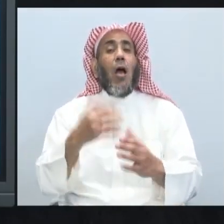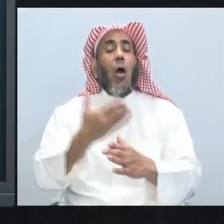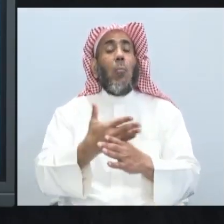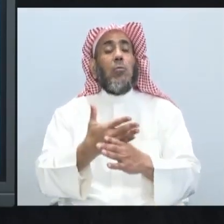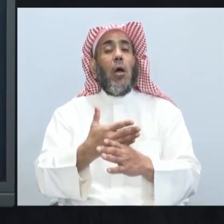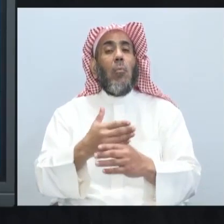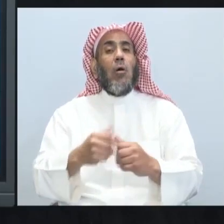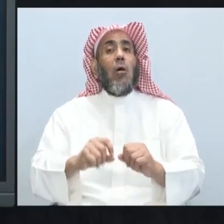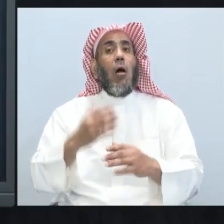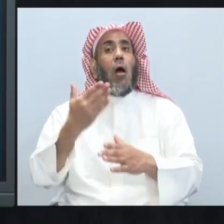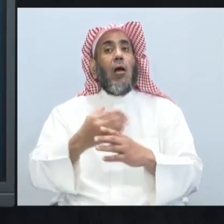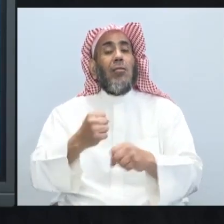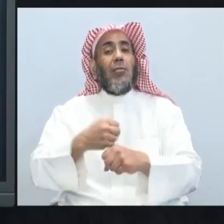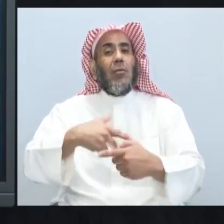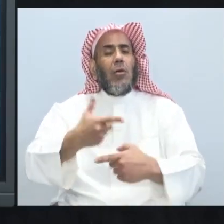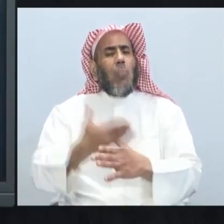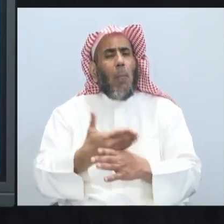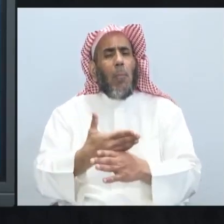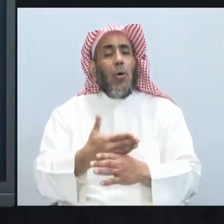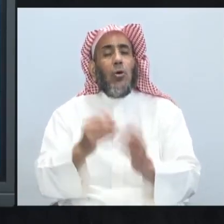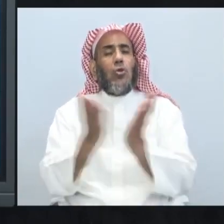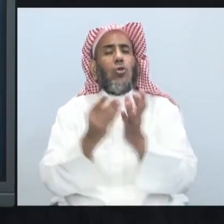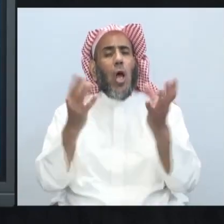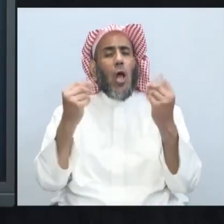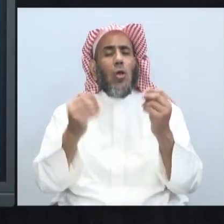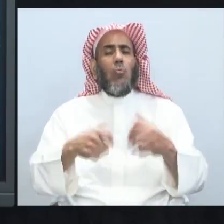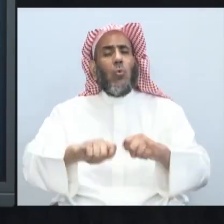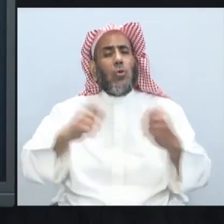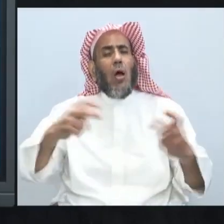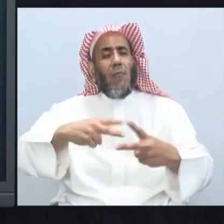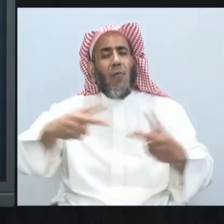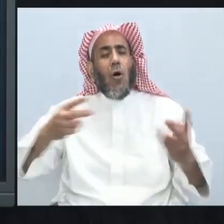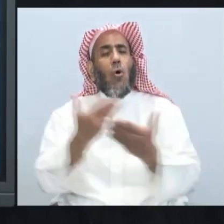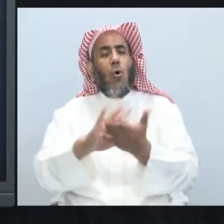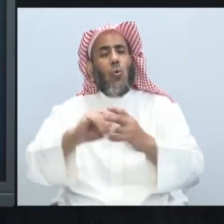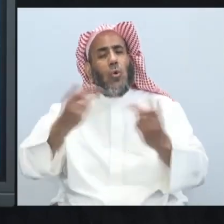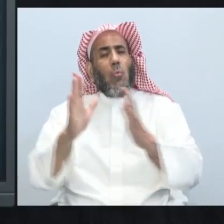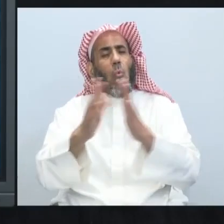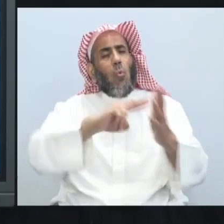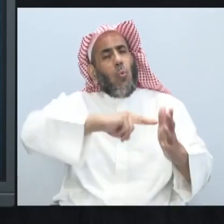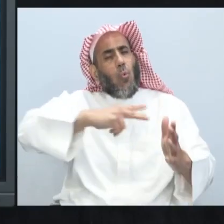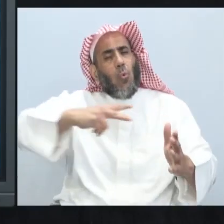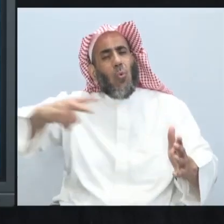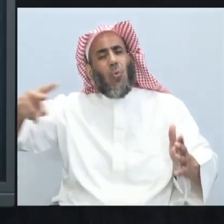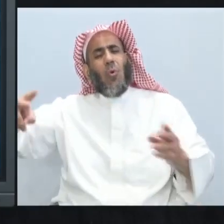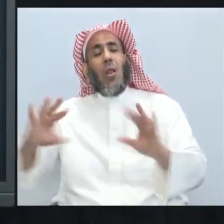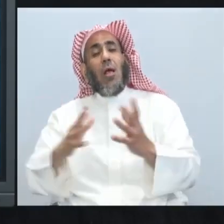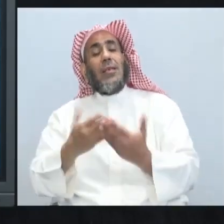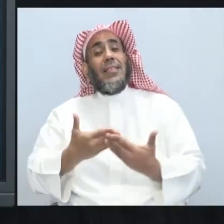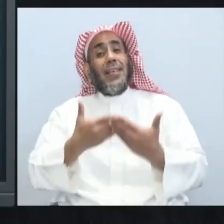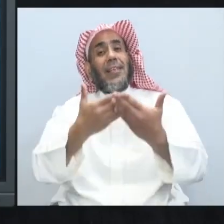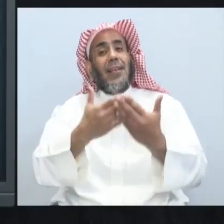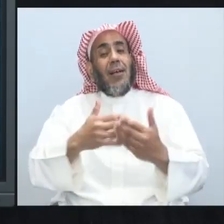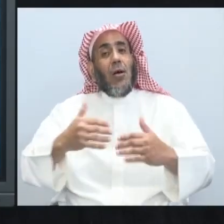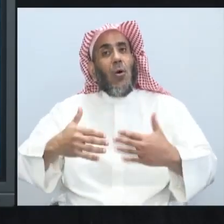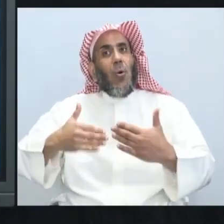ظهرت عرفناها تحدثنا عنها وقلنا ايضا التعليم والصحافه وترج والمكتبات وغيرها من العوامل التي ساعدت على ازدهار